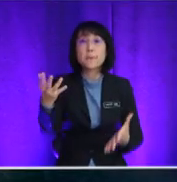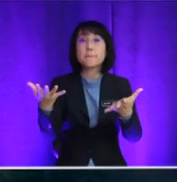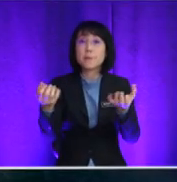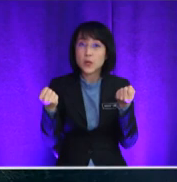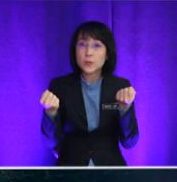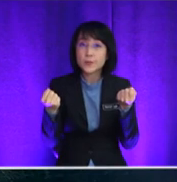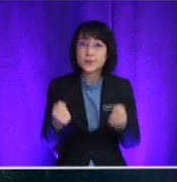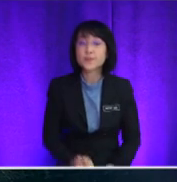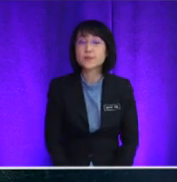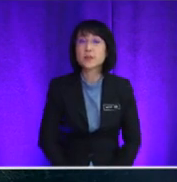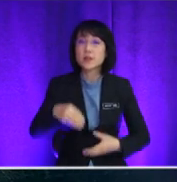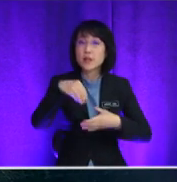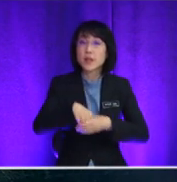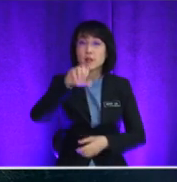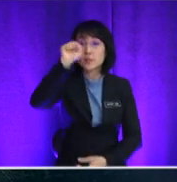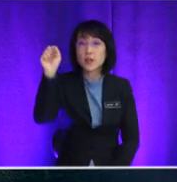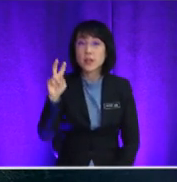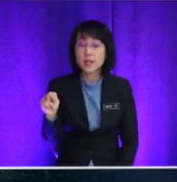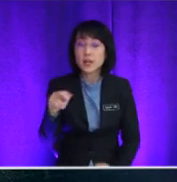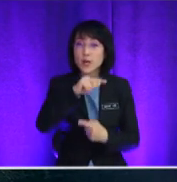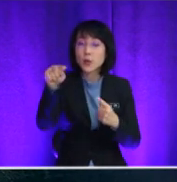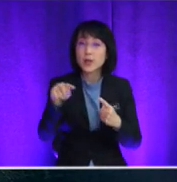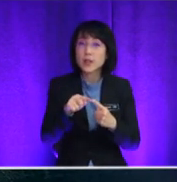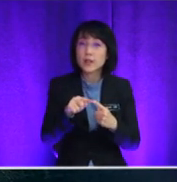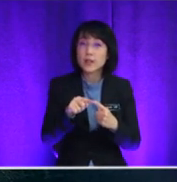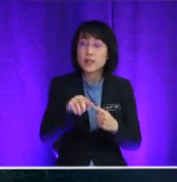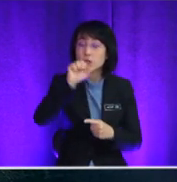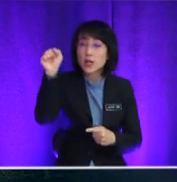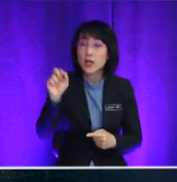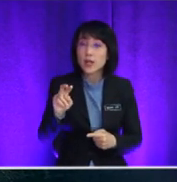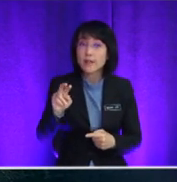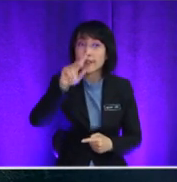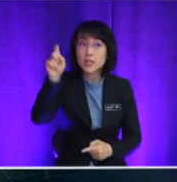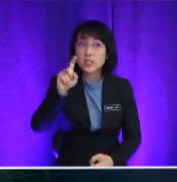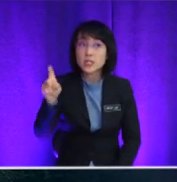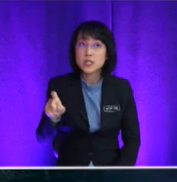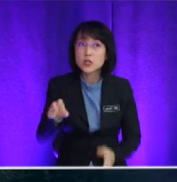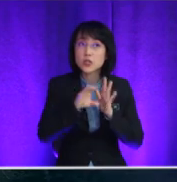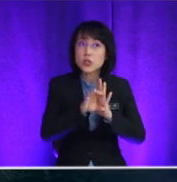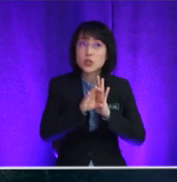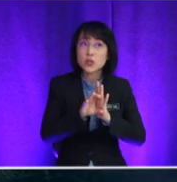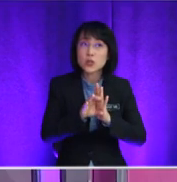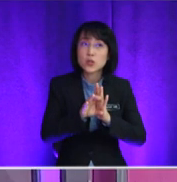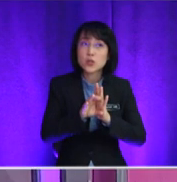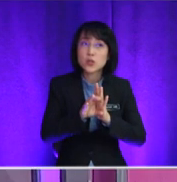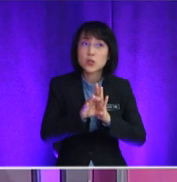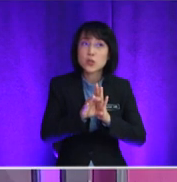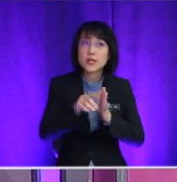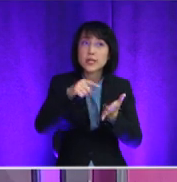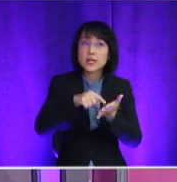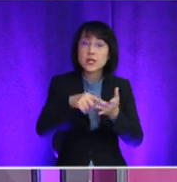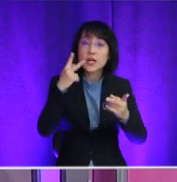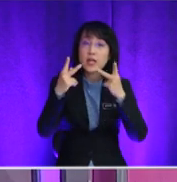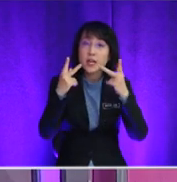dalam soal lain apabila soal lanjut ditanya contoh kalau ini ini soal ini sebenarnya ini adalah kunci